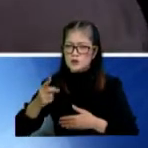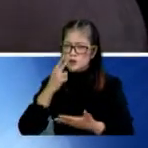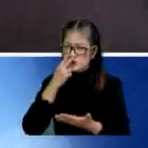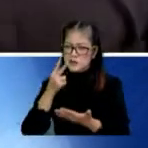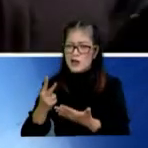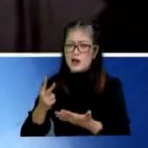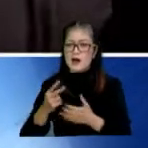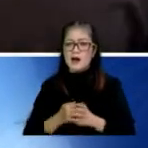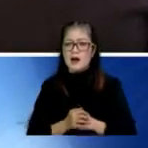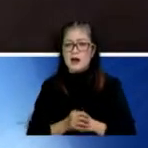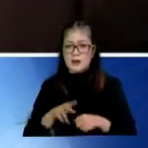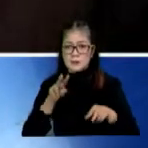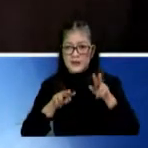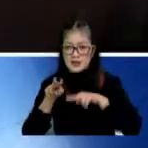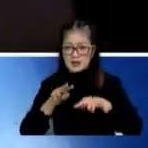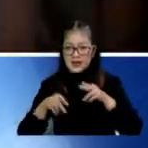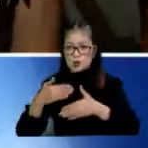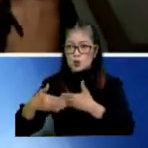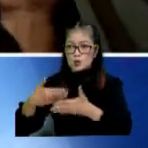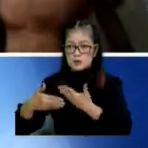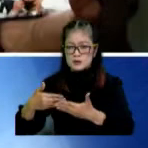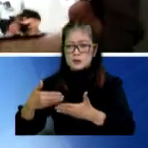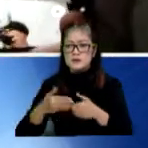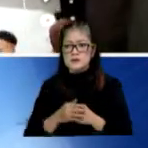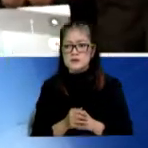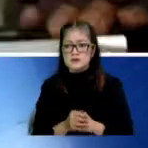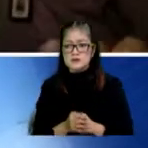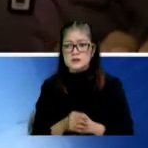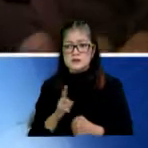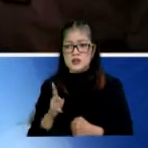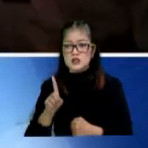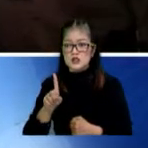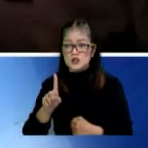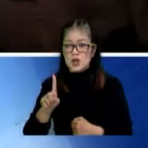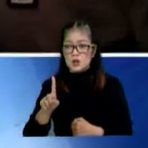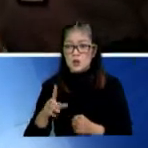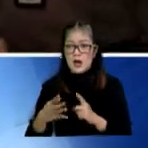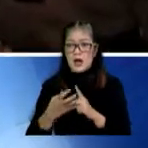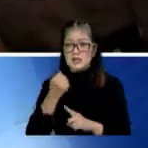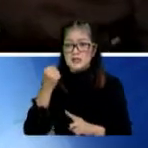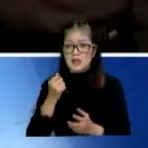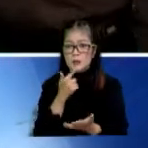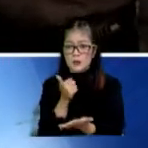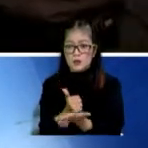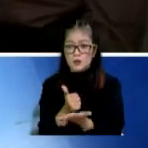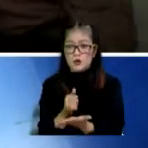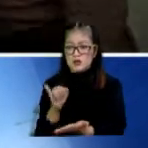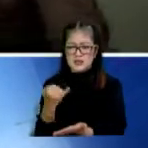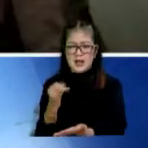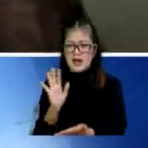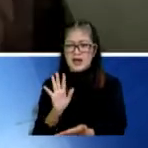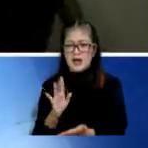penyelidikan sampai proses peradilan nanti supaya tidak didapatkan satu hasil peradilan sesat di mana orang yang tidak